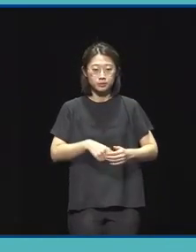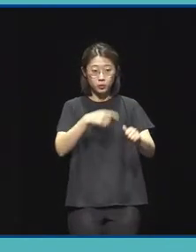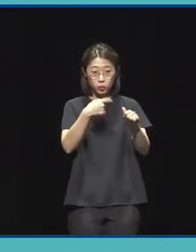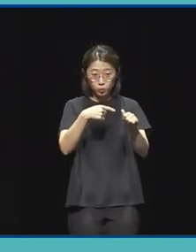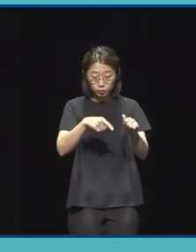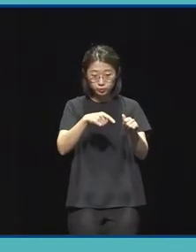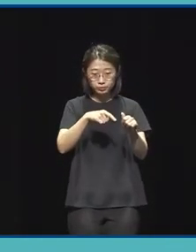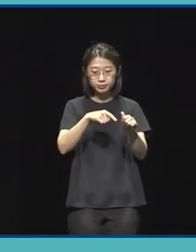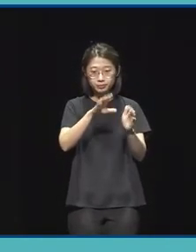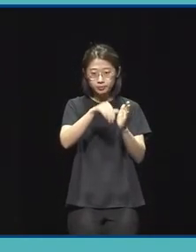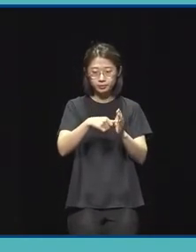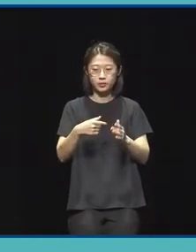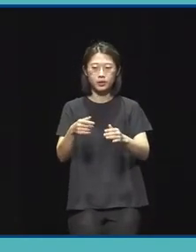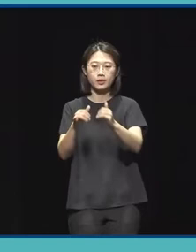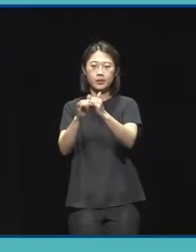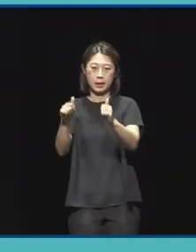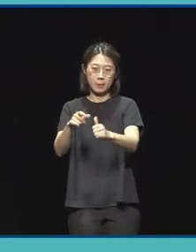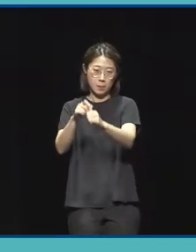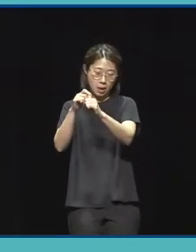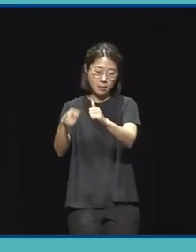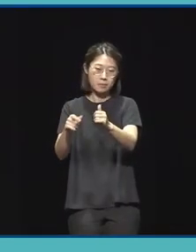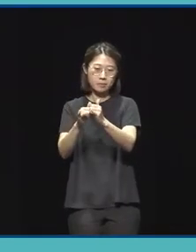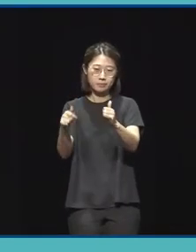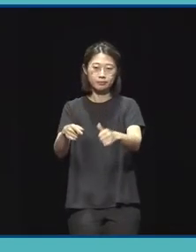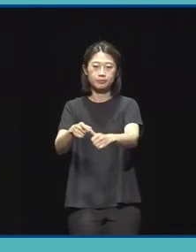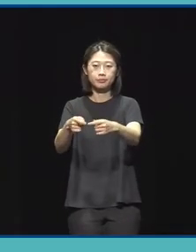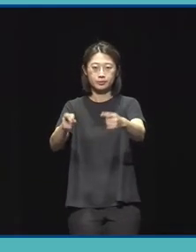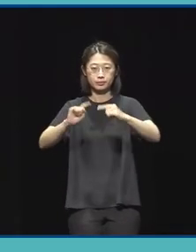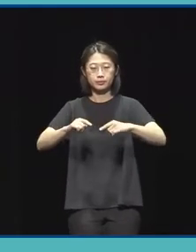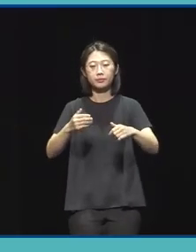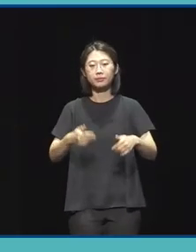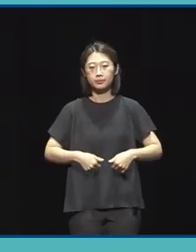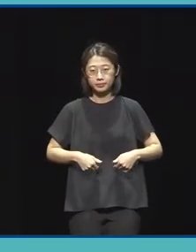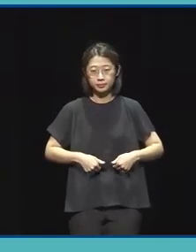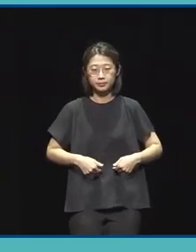반드시 참여하여 이수할 수 있도록 협조하여야 합니다.